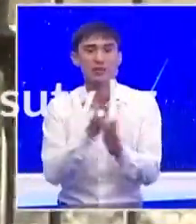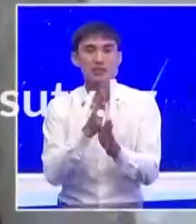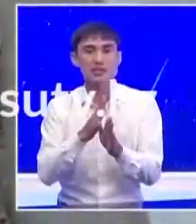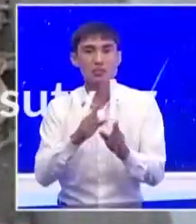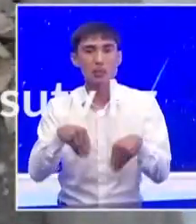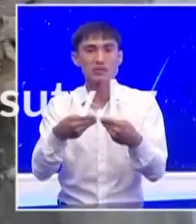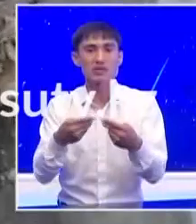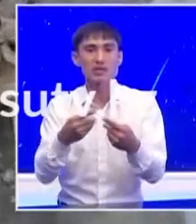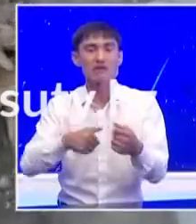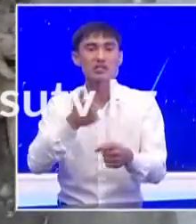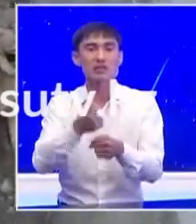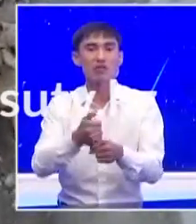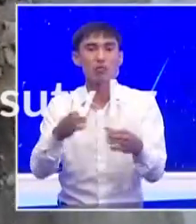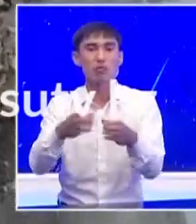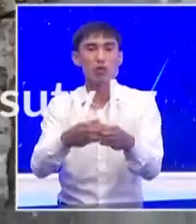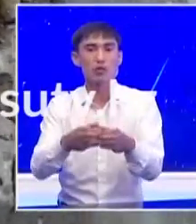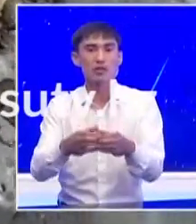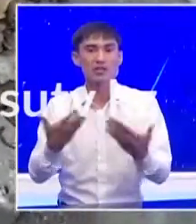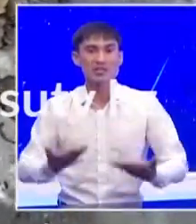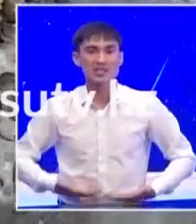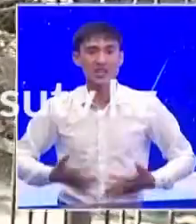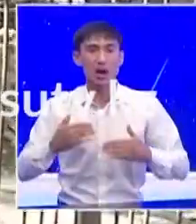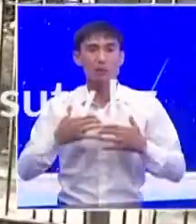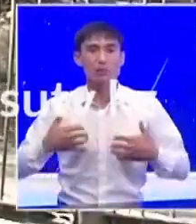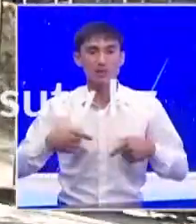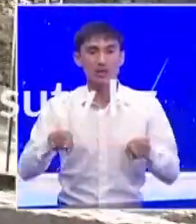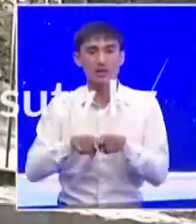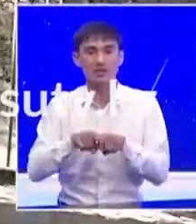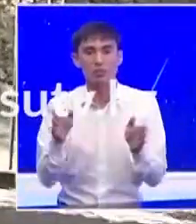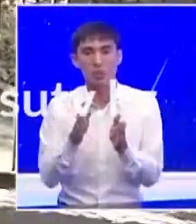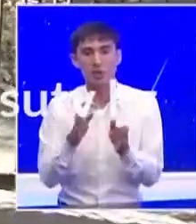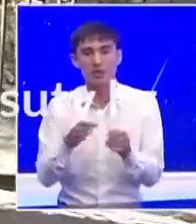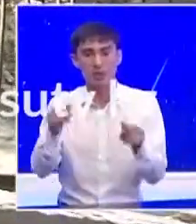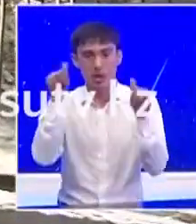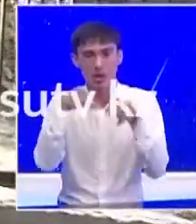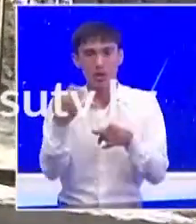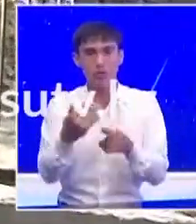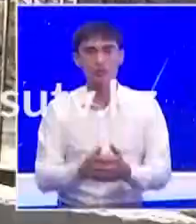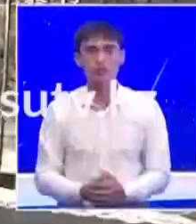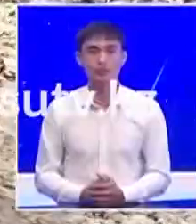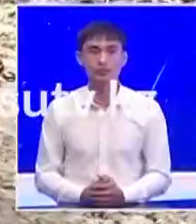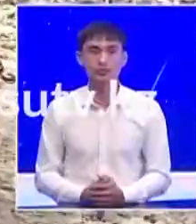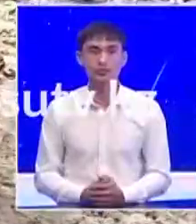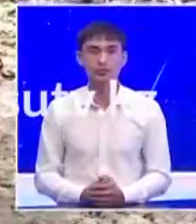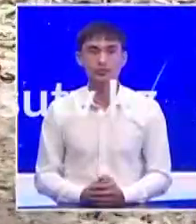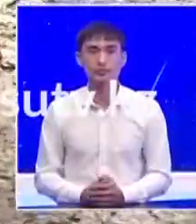блок, приспособленный к естественной среде обитания животного, к таким же маленьким собратьям, как и он.